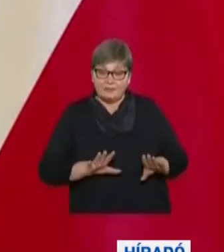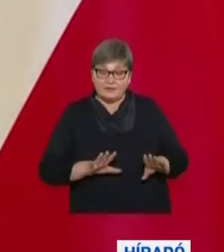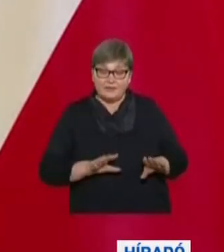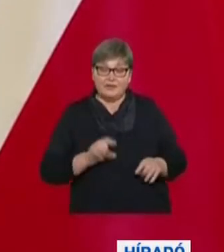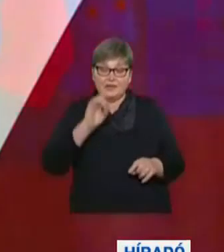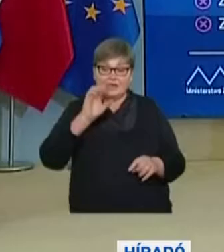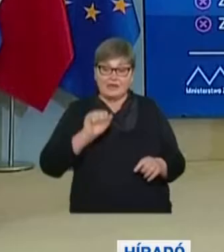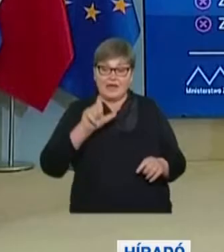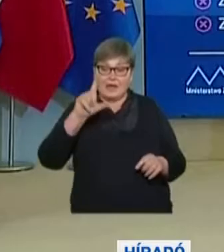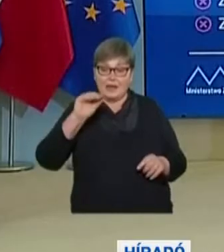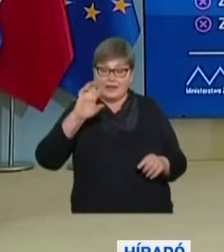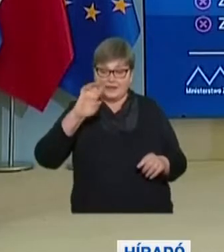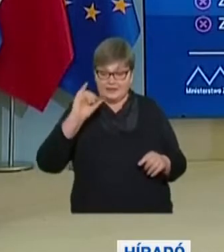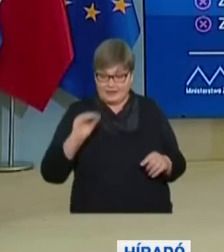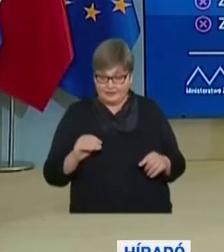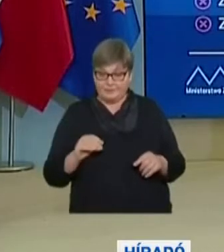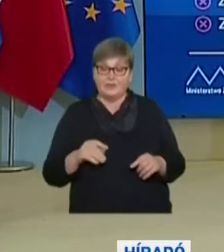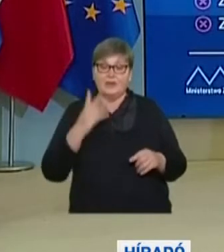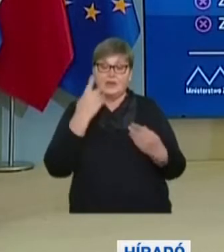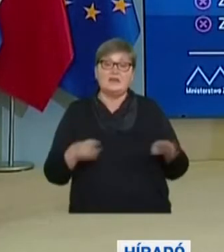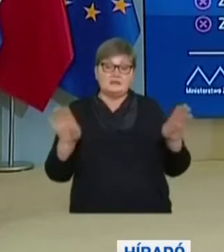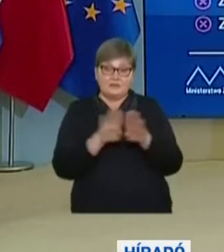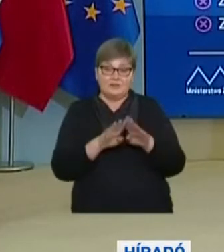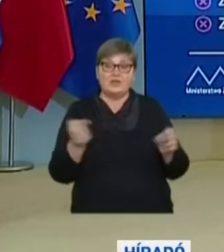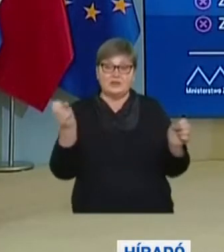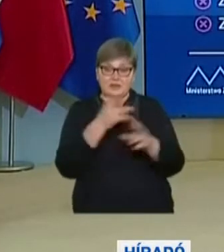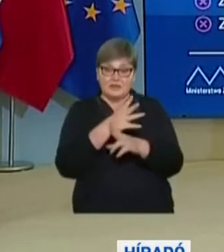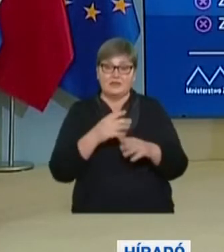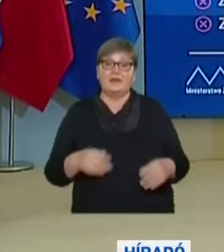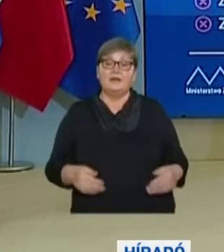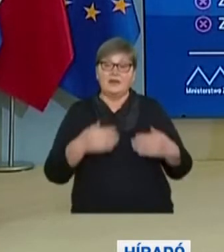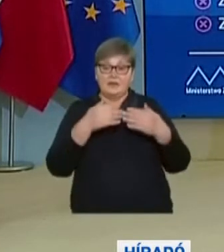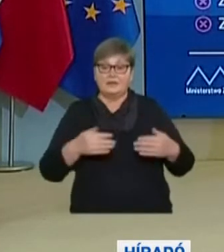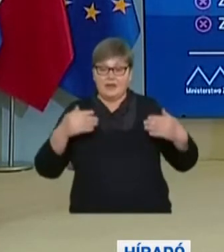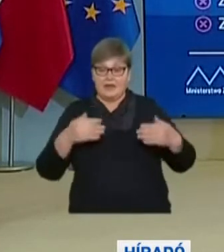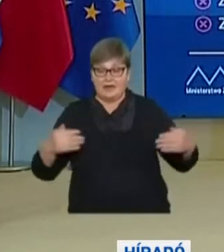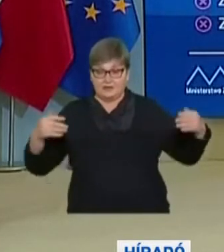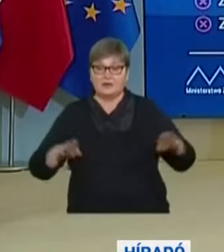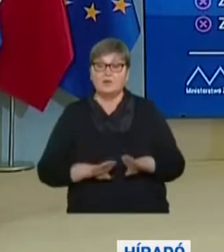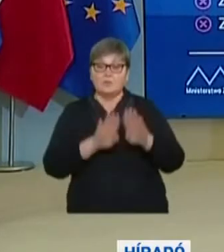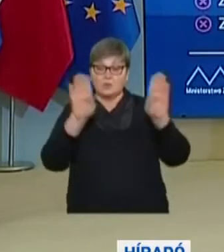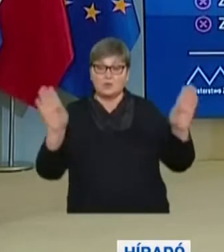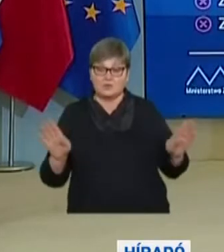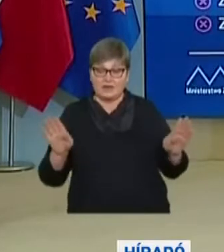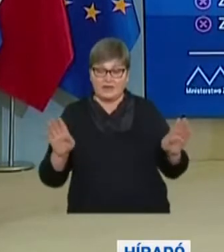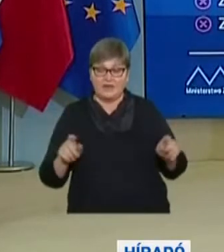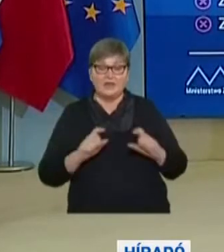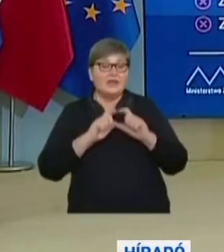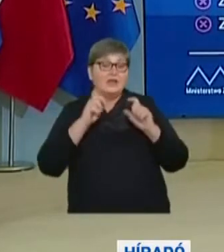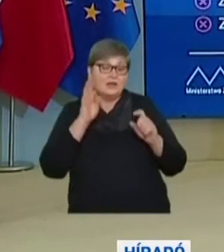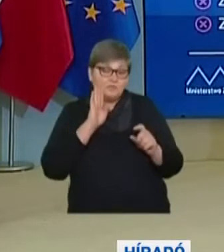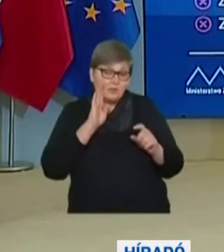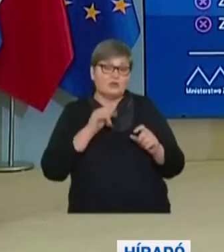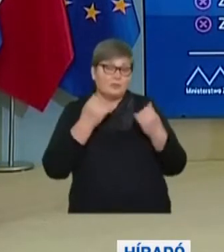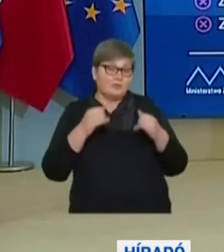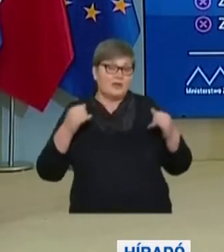és más szórakoztató intézmények az egész országban bezárnak. Emellett az uszodák, szaunák, szoláriumok és sportközpontok is